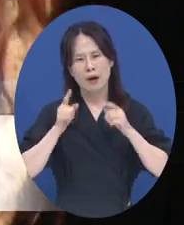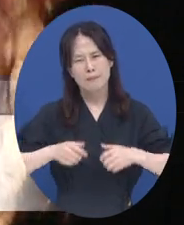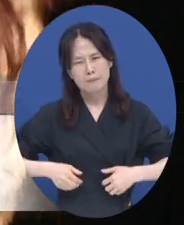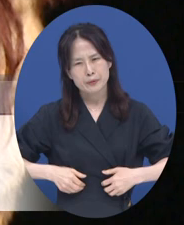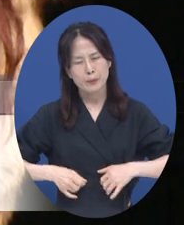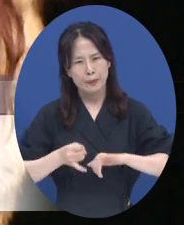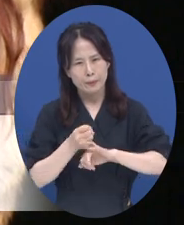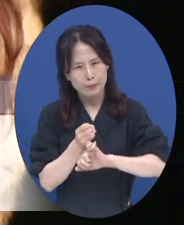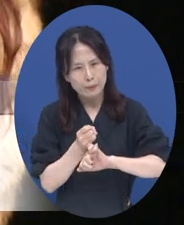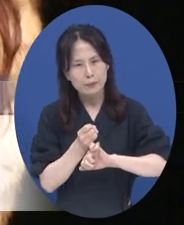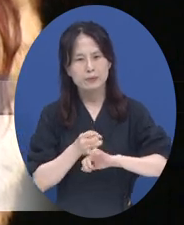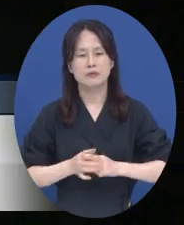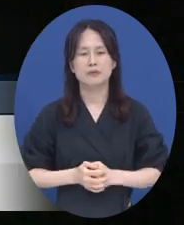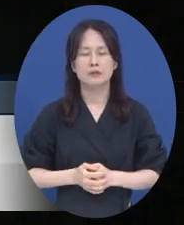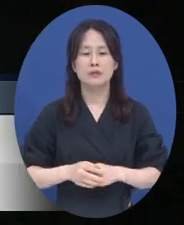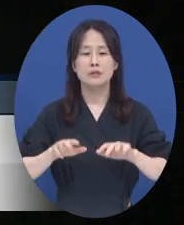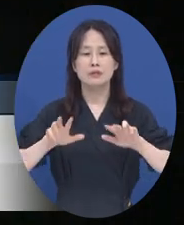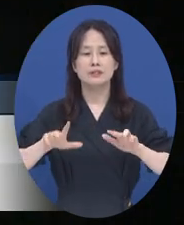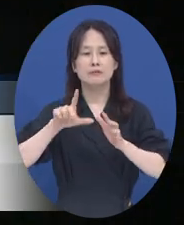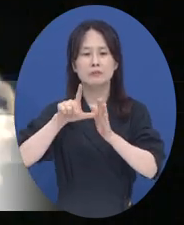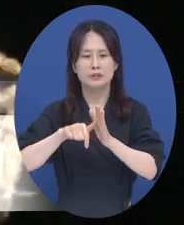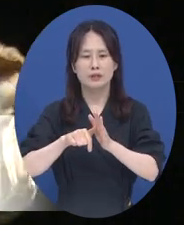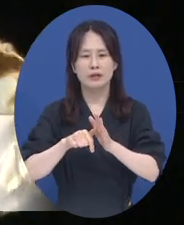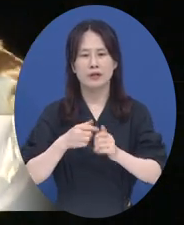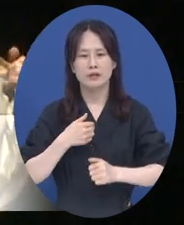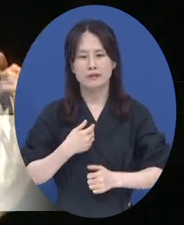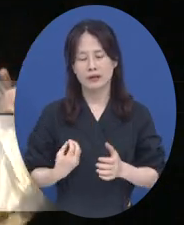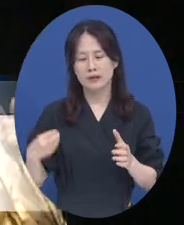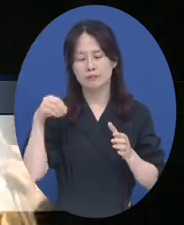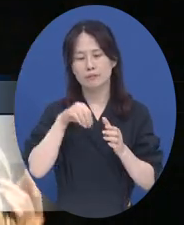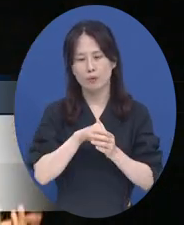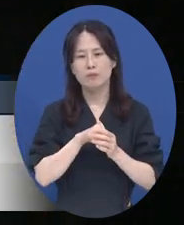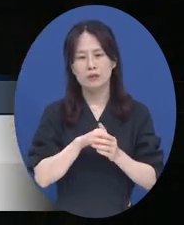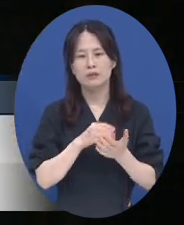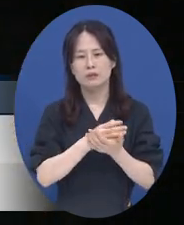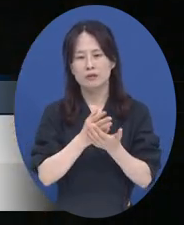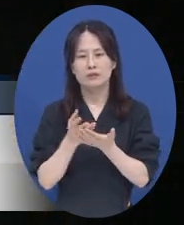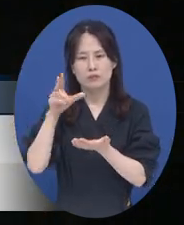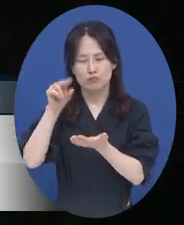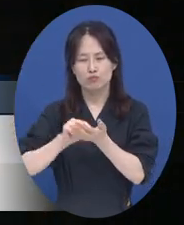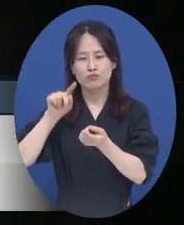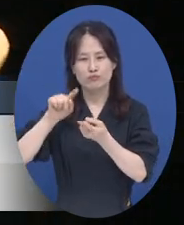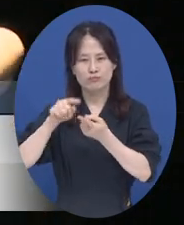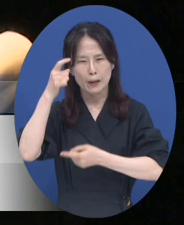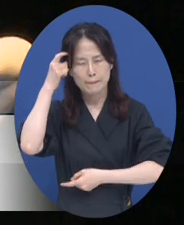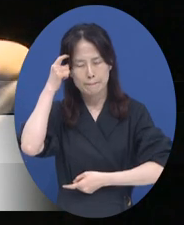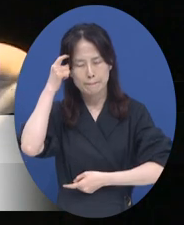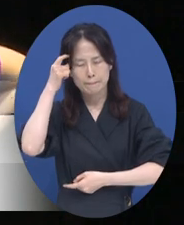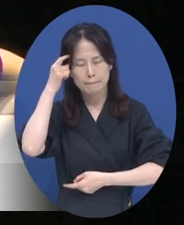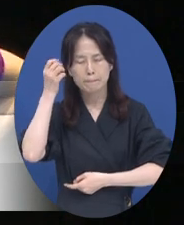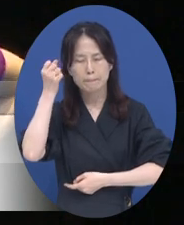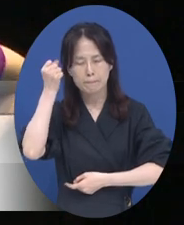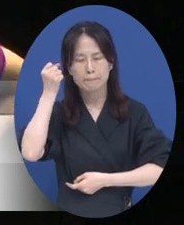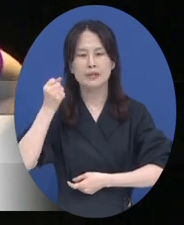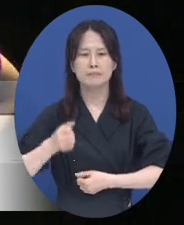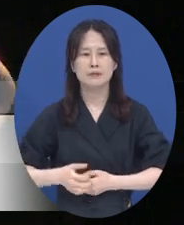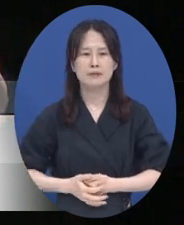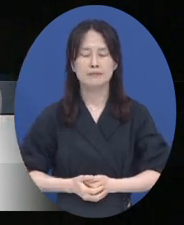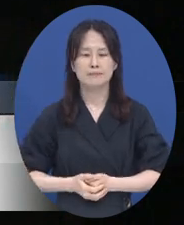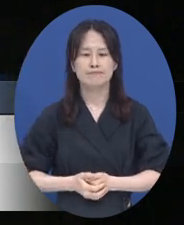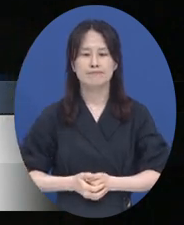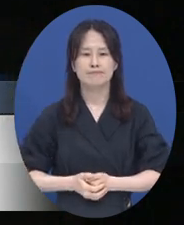말해야 되는 거를 말하지 않고 있는 이 시대의 어떤 저를 포함한 그런